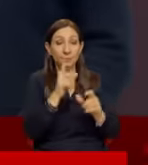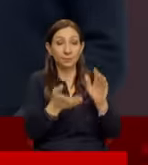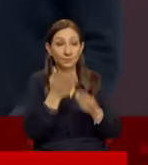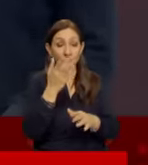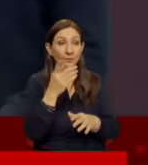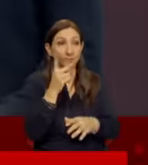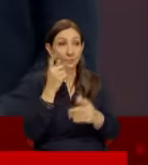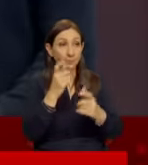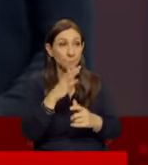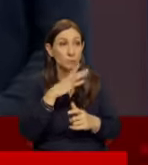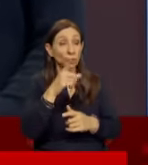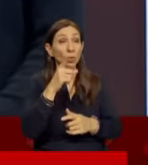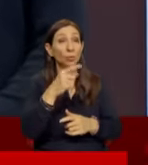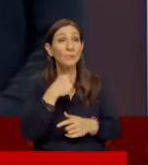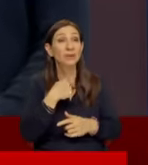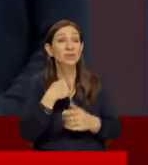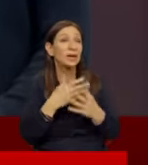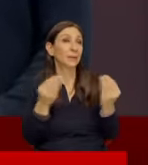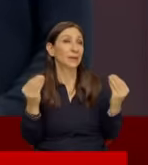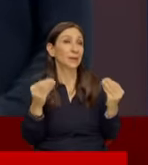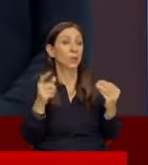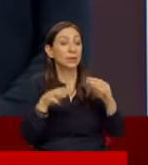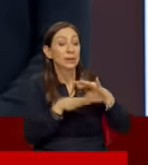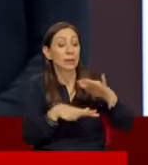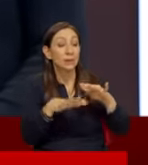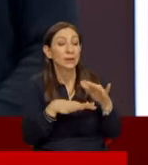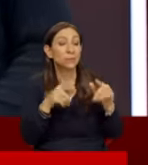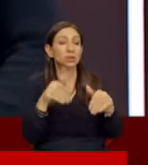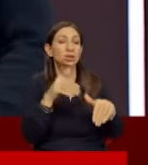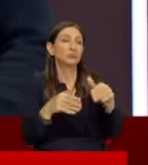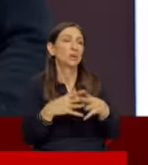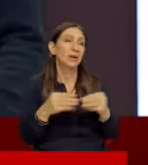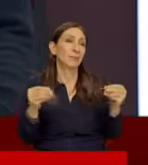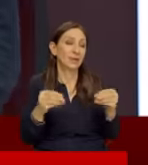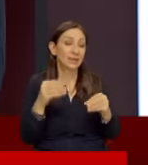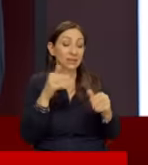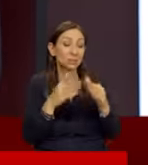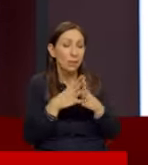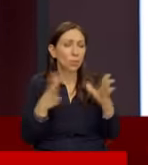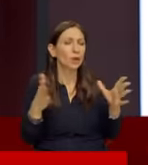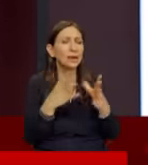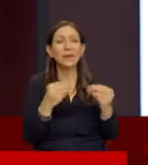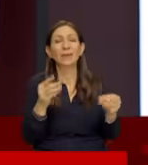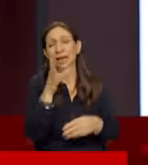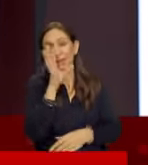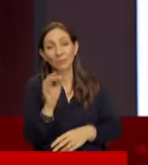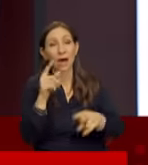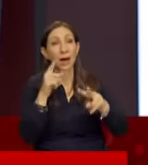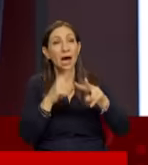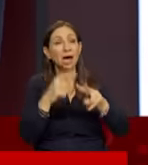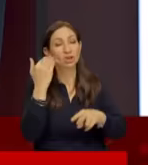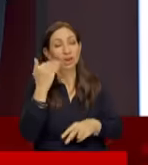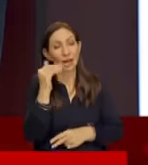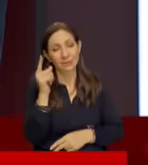bir sosyoloji var. O sosyolojiyi bence kaybetti. O tabanı bence bu seçimde kaybetti. Seçimin en büyük kaybedenlerinden bir tanesi olarak da